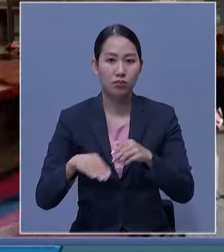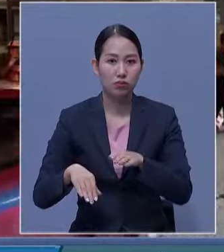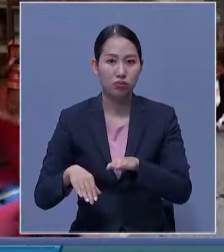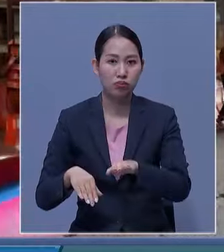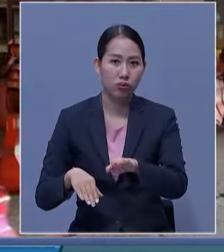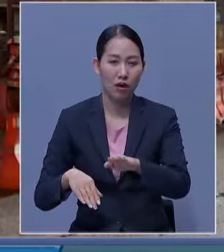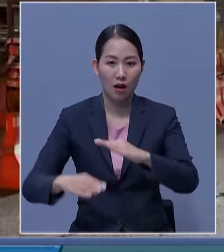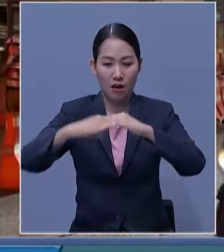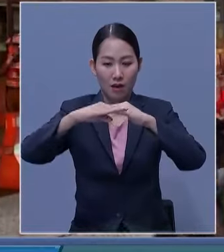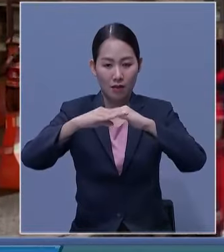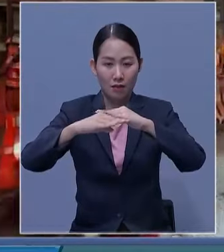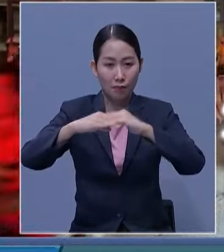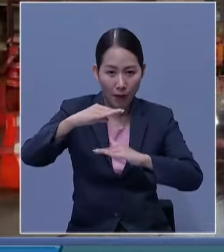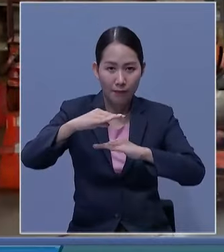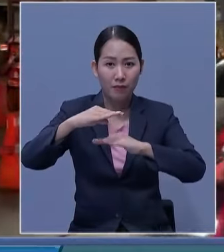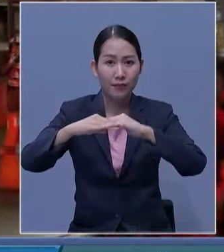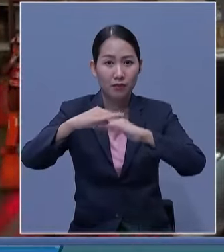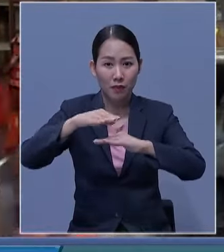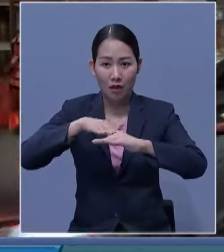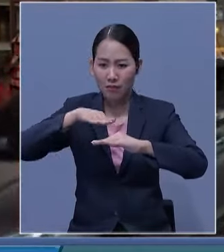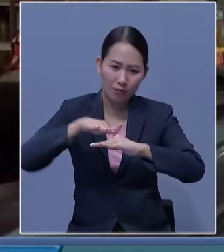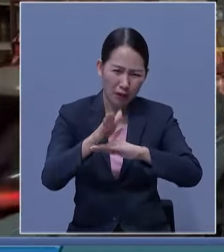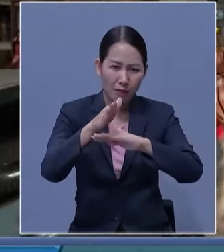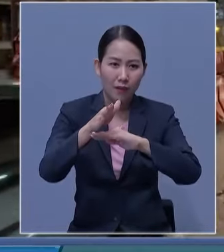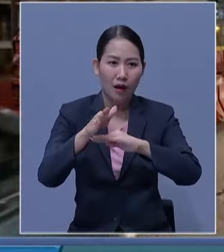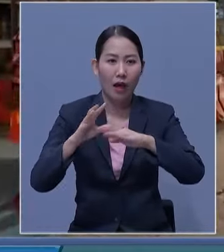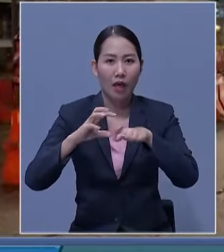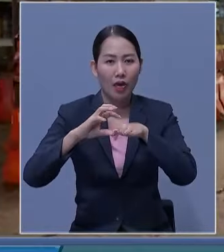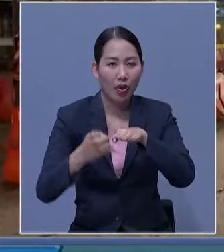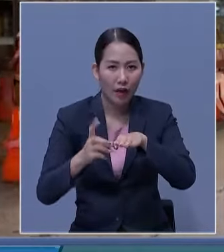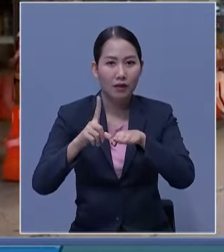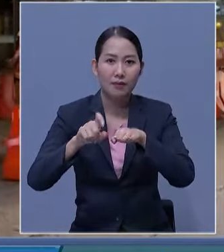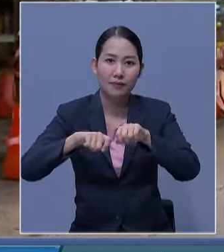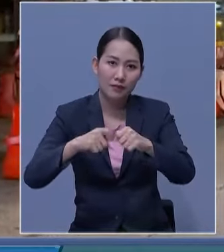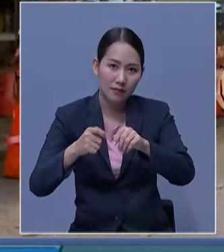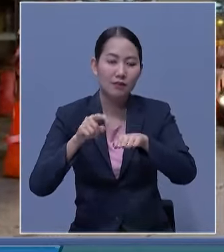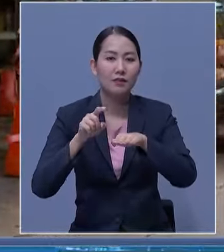เห็อย่แรงทำให้ยังและลอแม็กแตกเสยหายอัฟงเสงพเสยหหนนะครับ